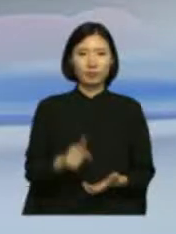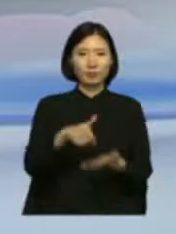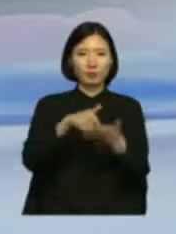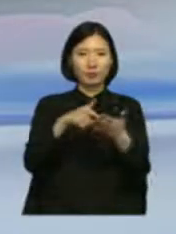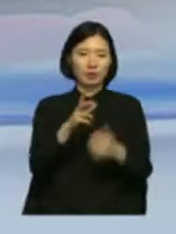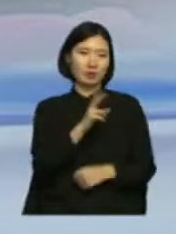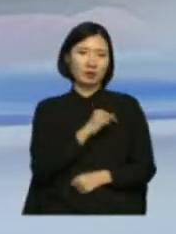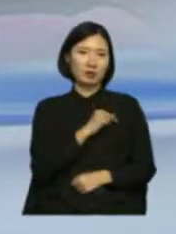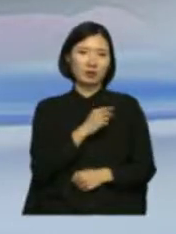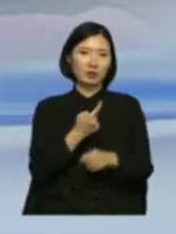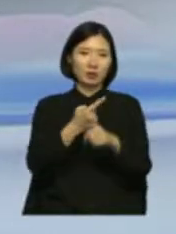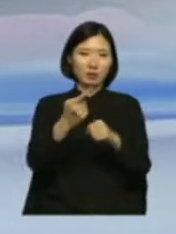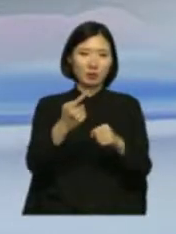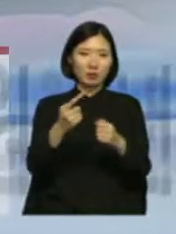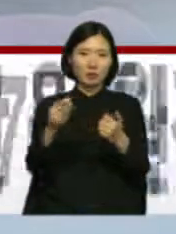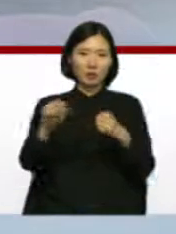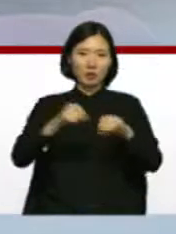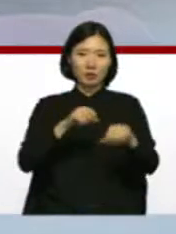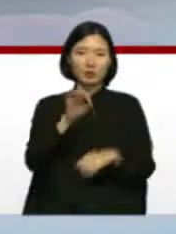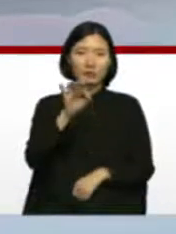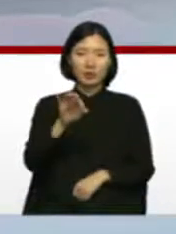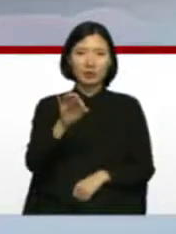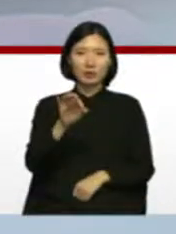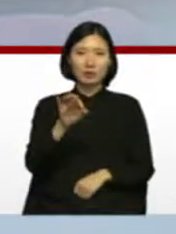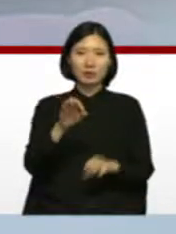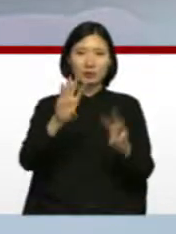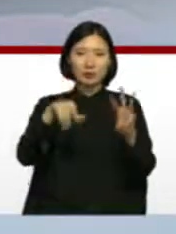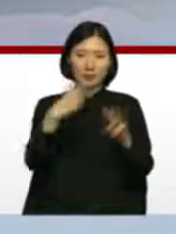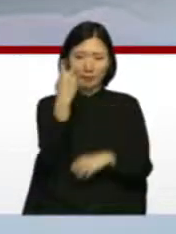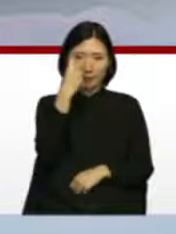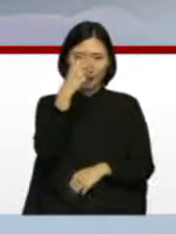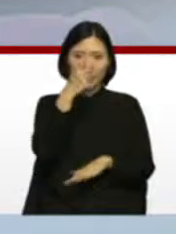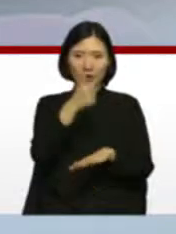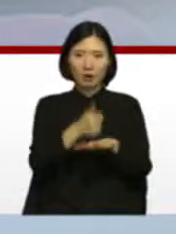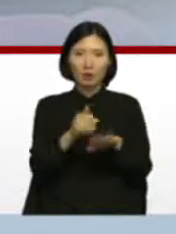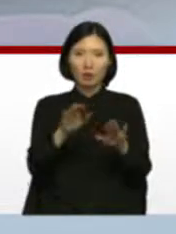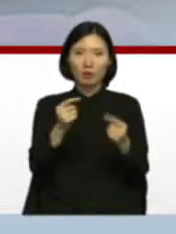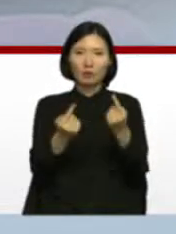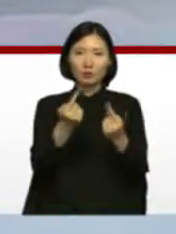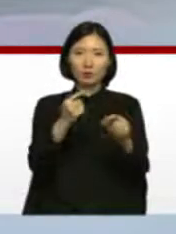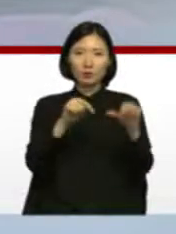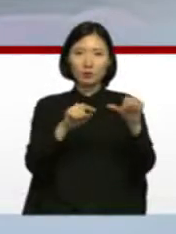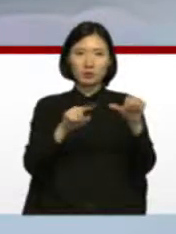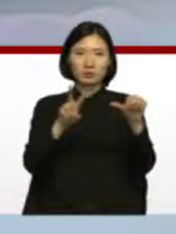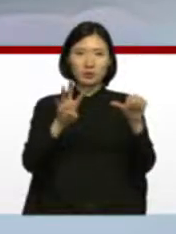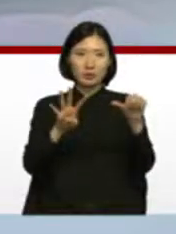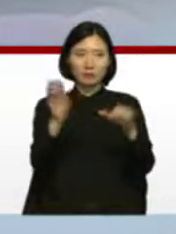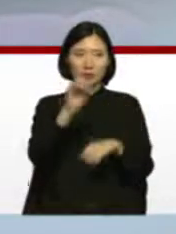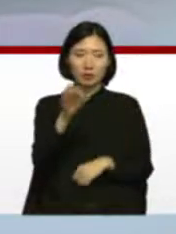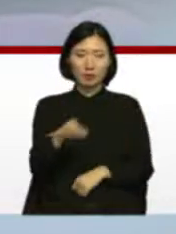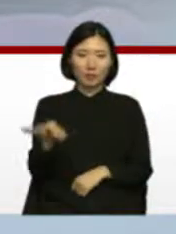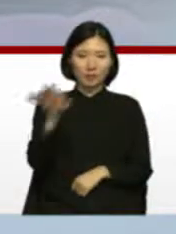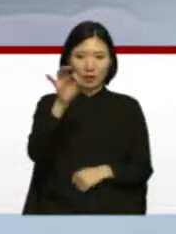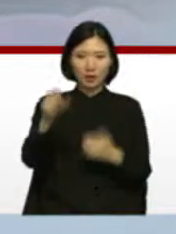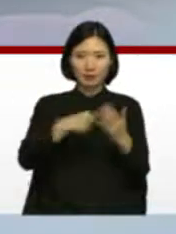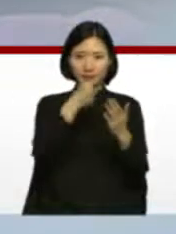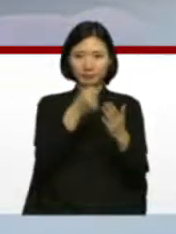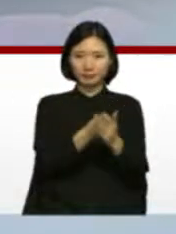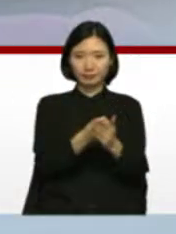광진구 의원의 내년도 의정비가 세 번의 심의 끝에 올해보다 5.4% 인상하는 것으로